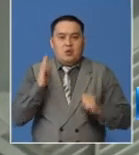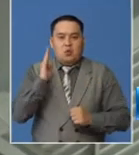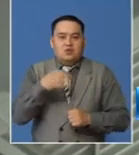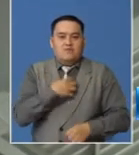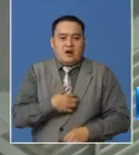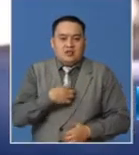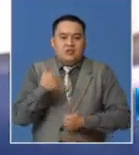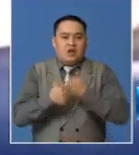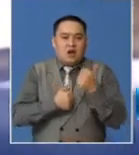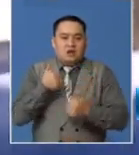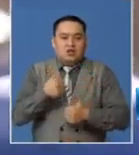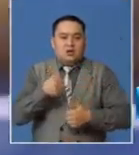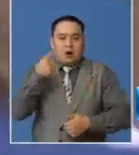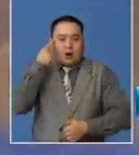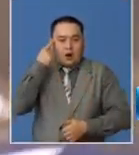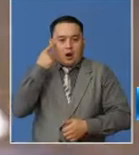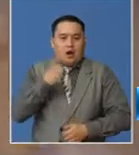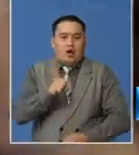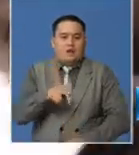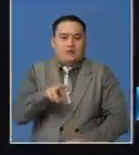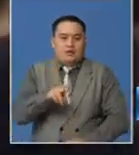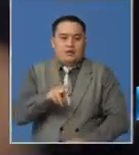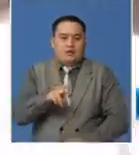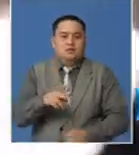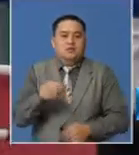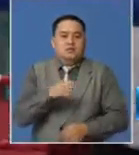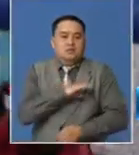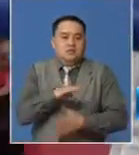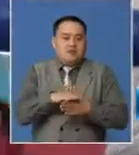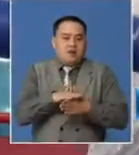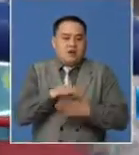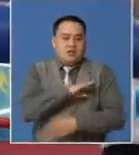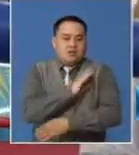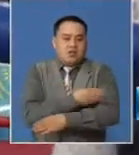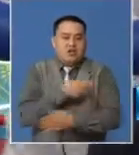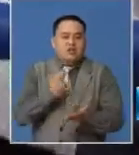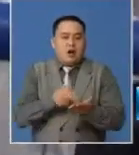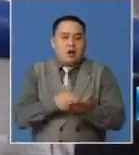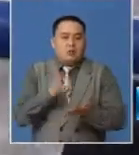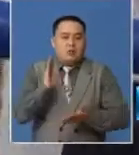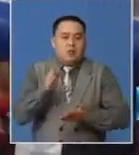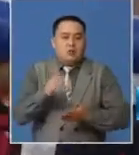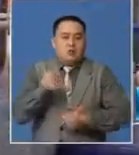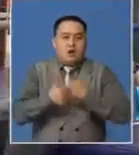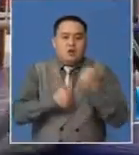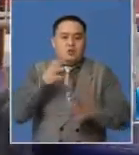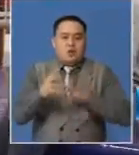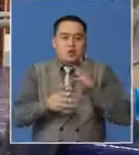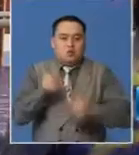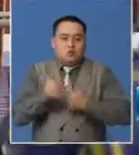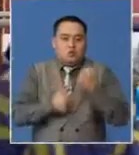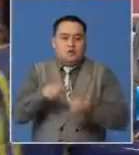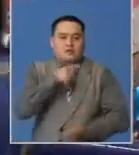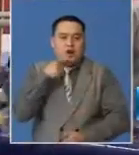очень важные старты. Чемпионат Азии в Саудовской Аравии. Подтвердить звание сильнейших в этом году нашим девушкам предстоит и на престижных международных